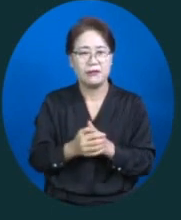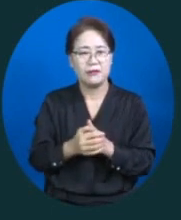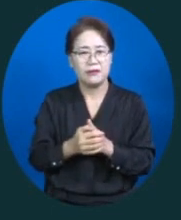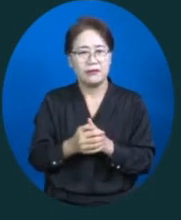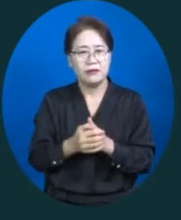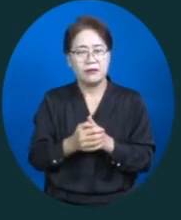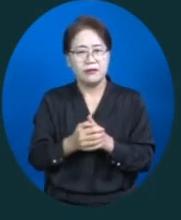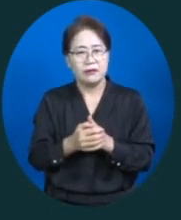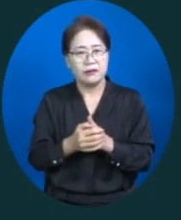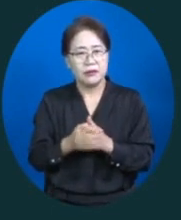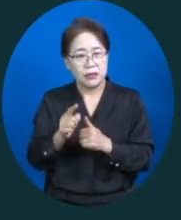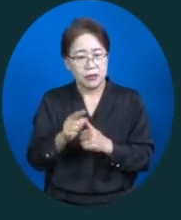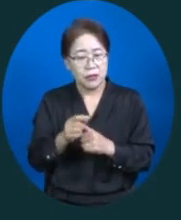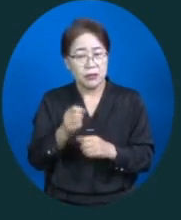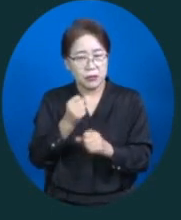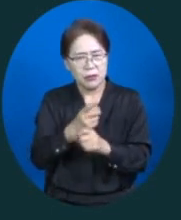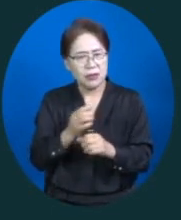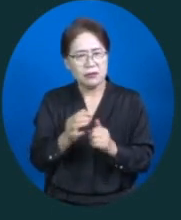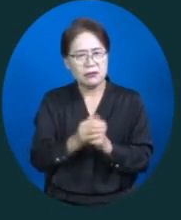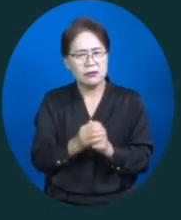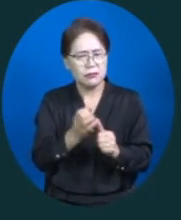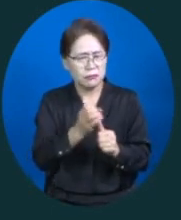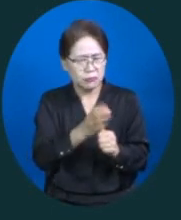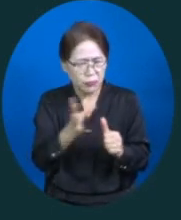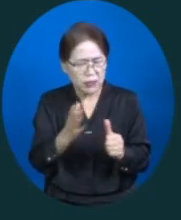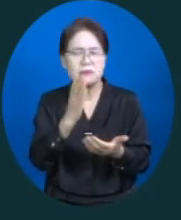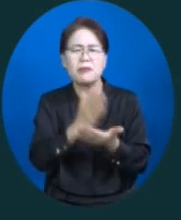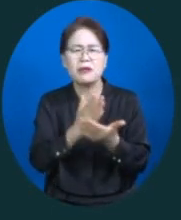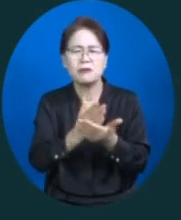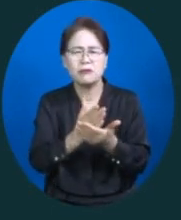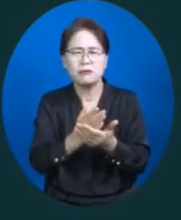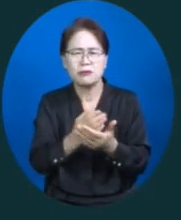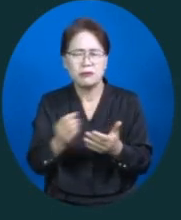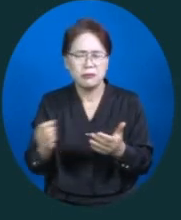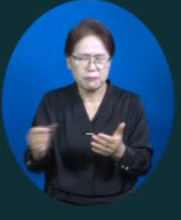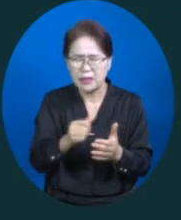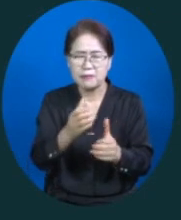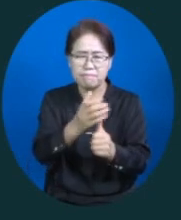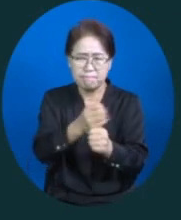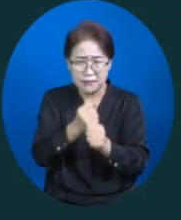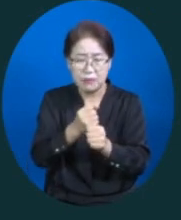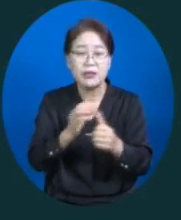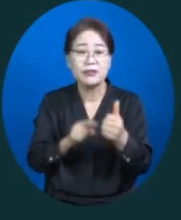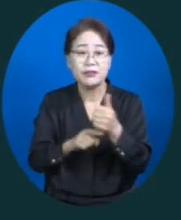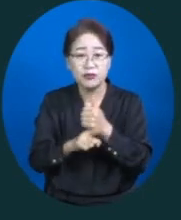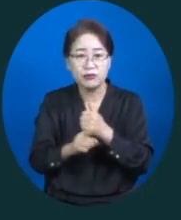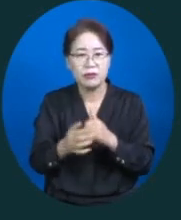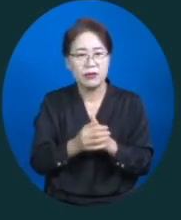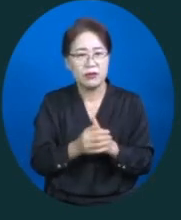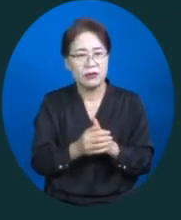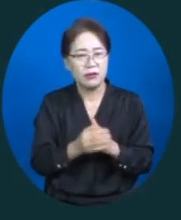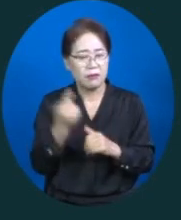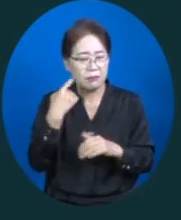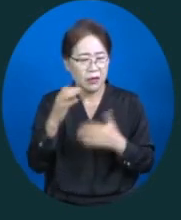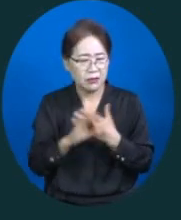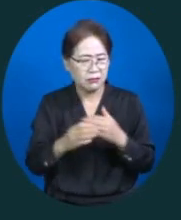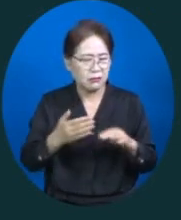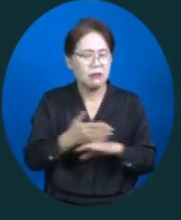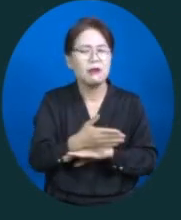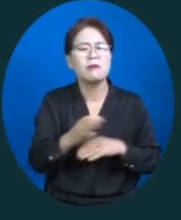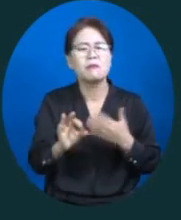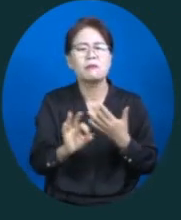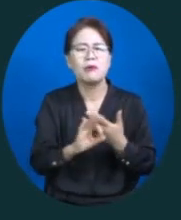기회가 왔을 때에 그 기회를 놓치지 말고 신석기 잡으라는 거야 그런데 만일 지나가 버리면